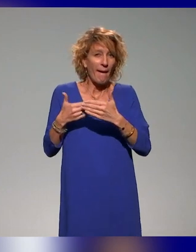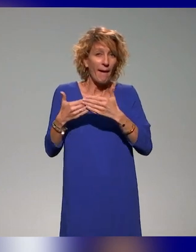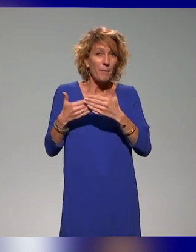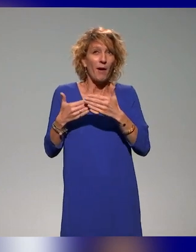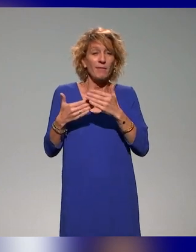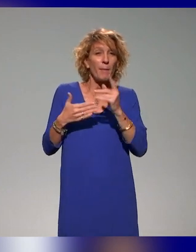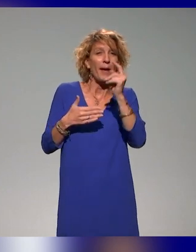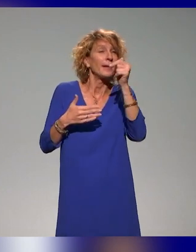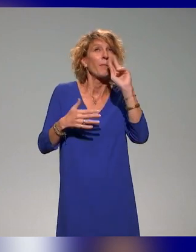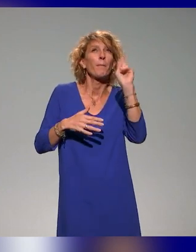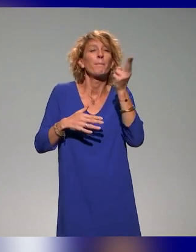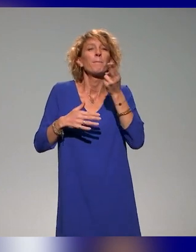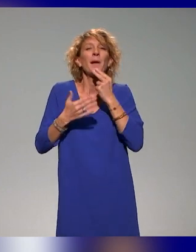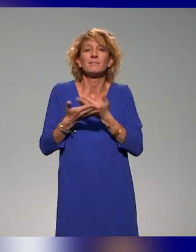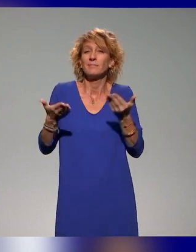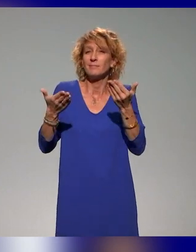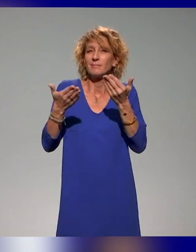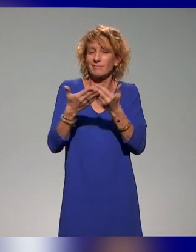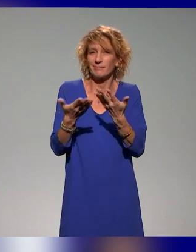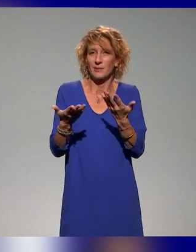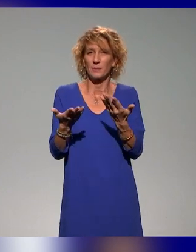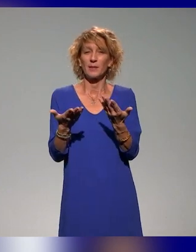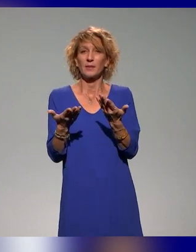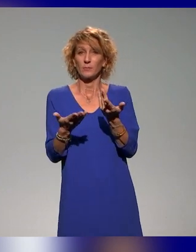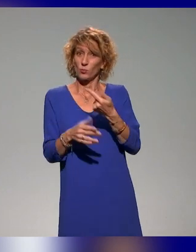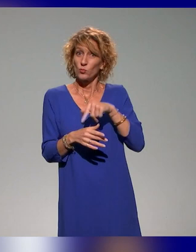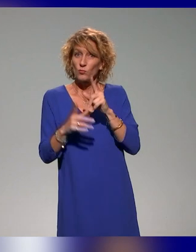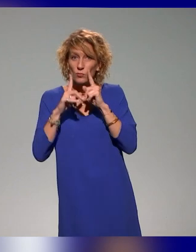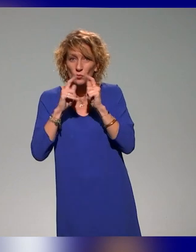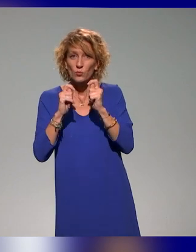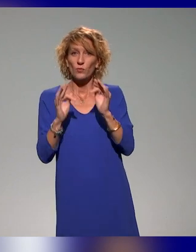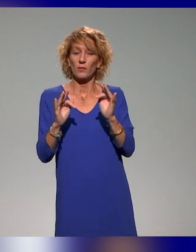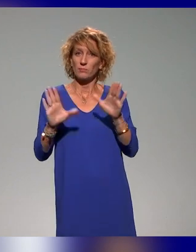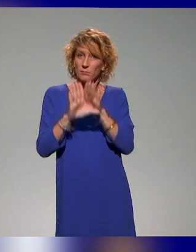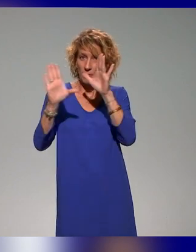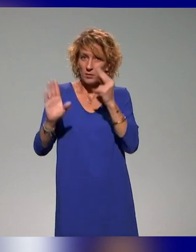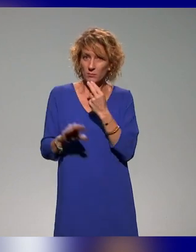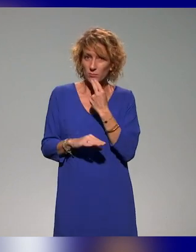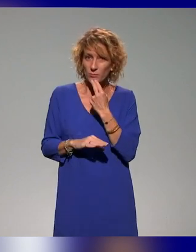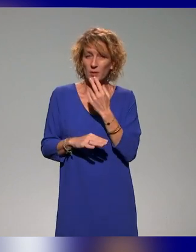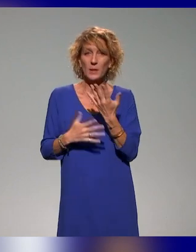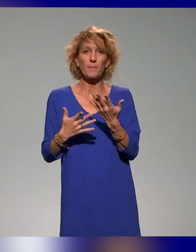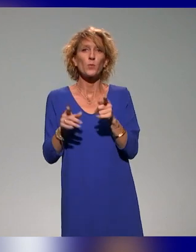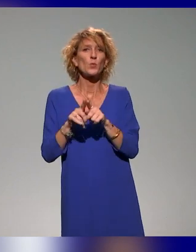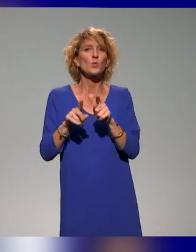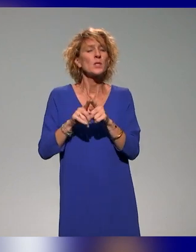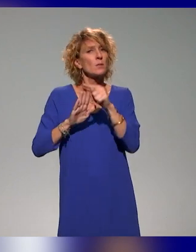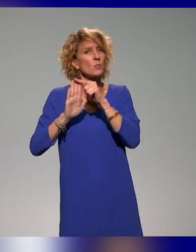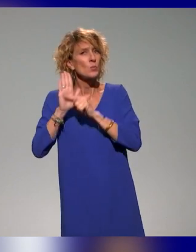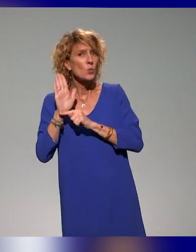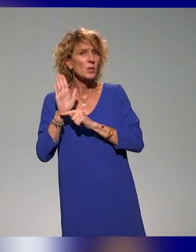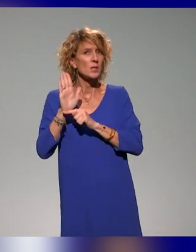l'idéal du plus accessible possible. Donc on fait attention à la qualité de l'image. On a donné quelques consignes aussi